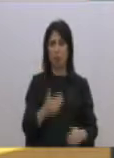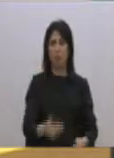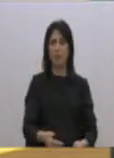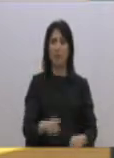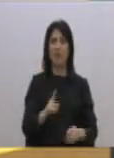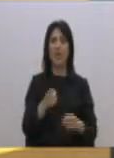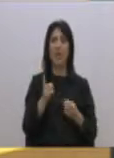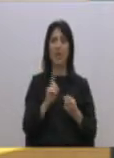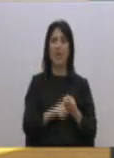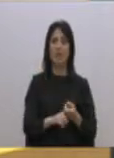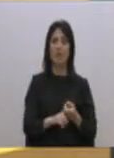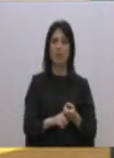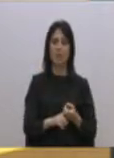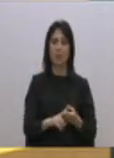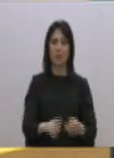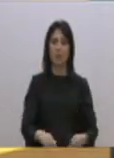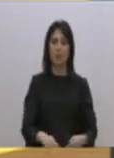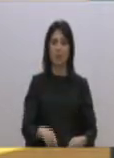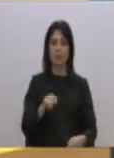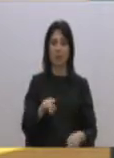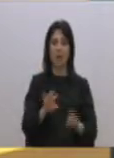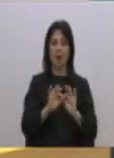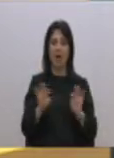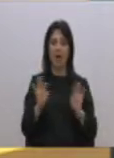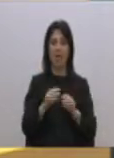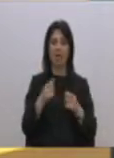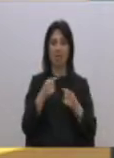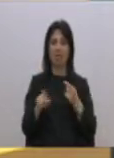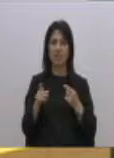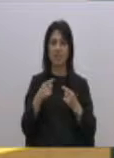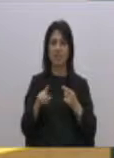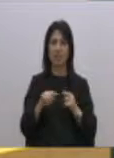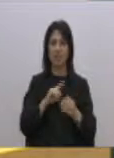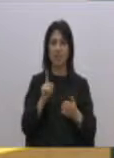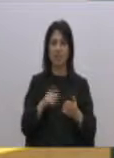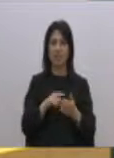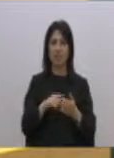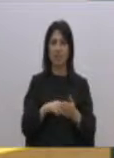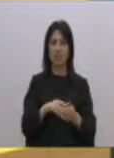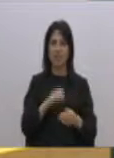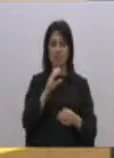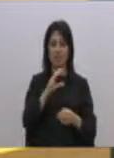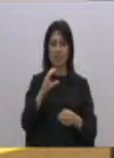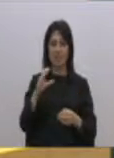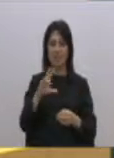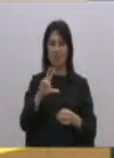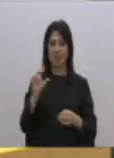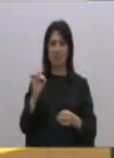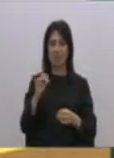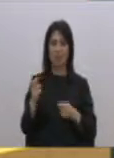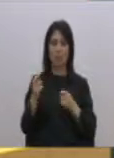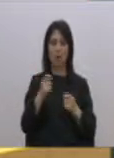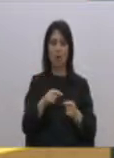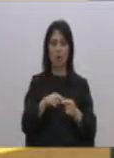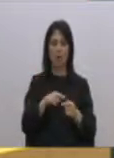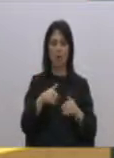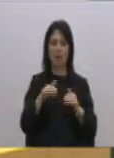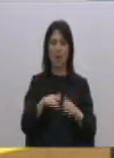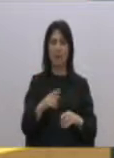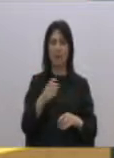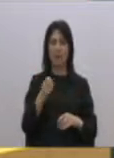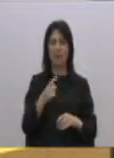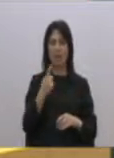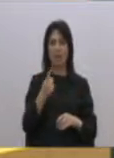ეხლა რაც შეეხება აქ გაჟღერებულ სხვა საკითხს, CCG-ის გადაწყვეტილება მოიტანა ბატონმა მომხსენებელმა ჯერ